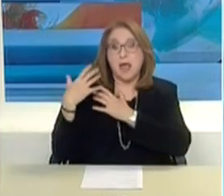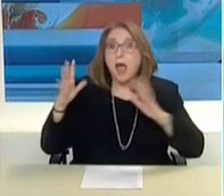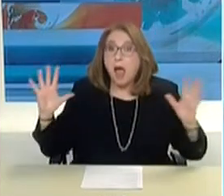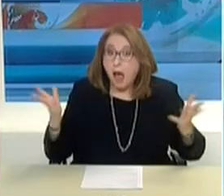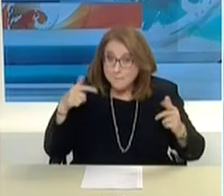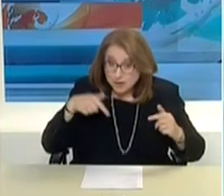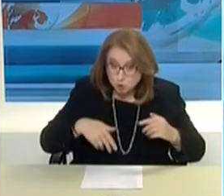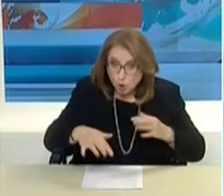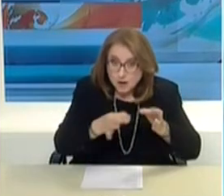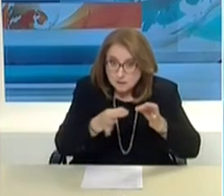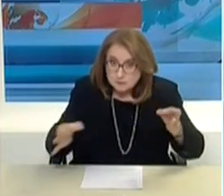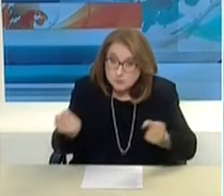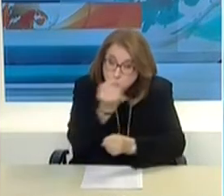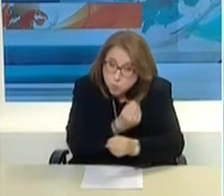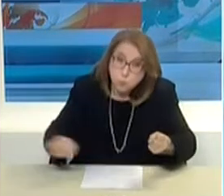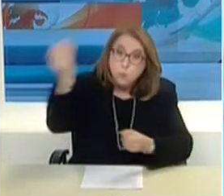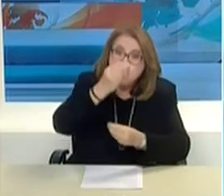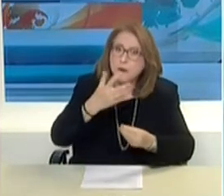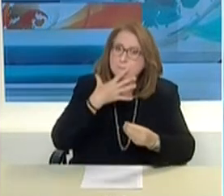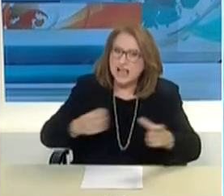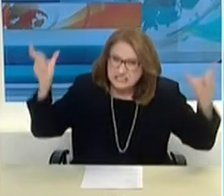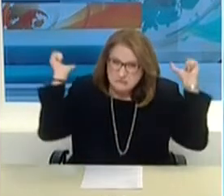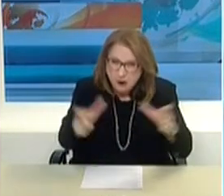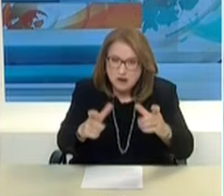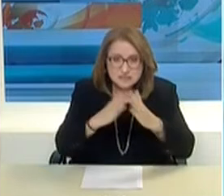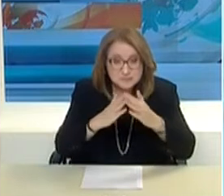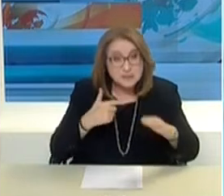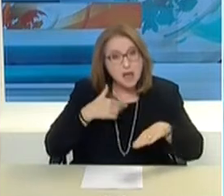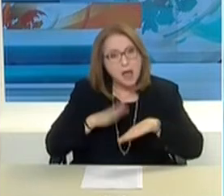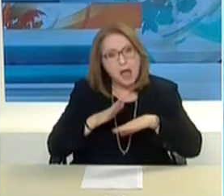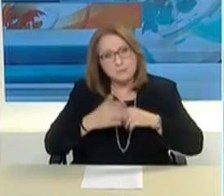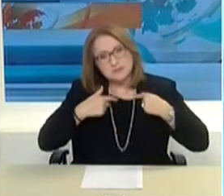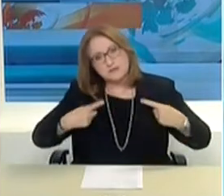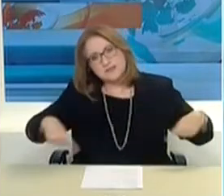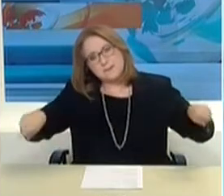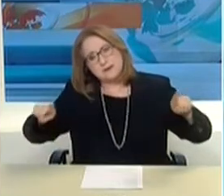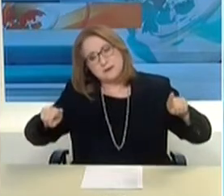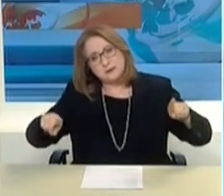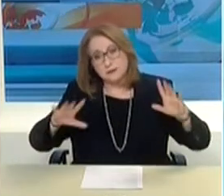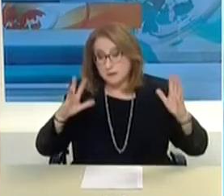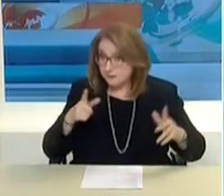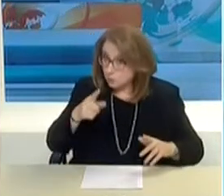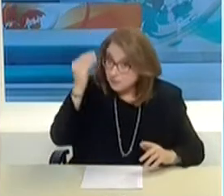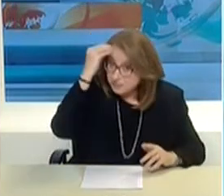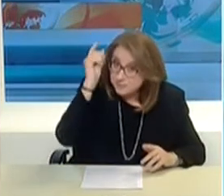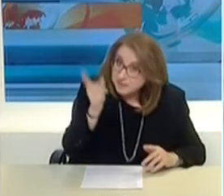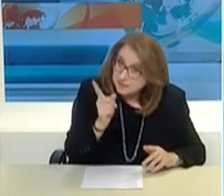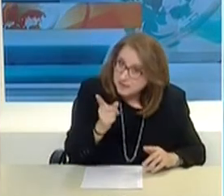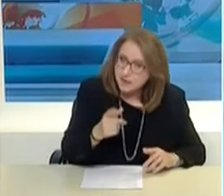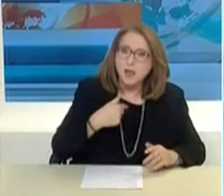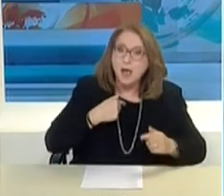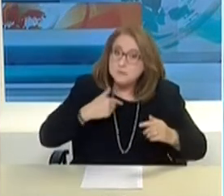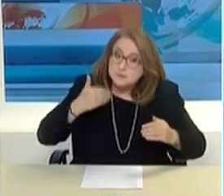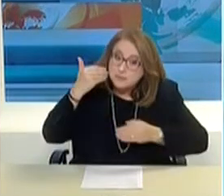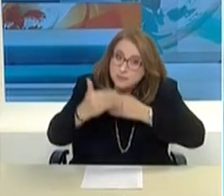μέτρα περιορισμού της κυκλοφορίας. Κρατώντας λοιπόν αυτό ως δεδομένο και αναφορικά με νέα μέτρα και συστάσεις, σας ενημερώνω